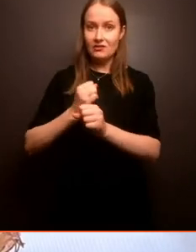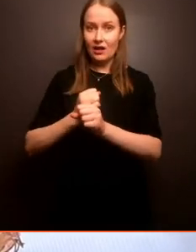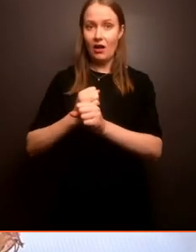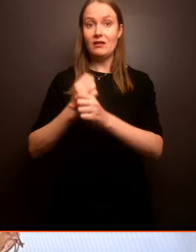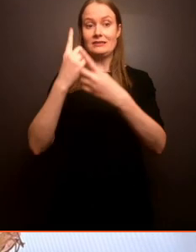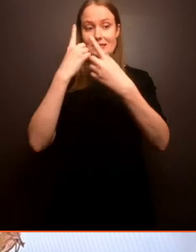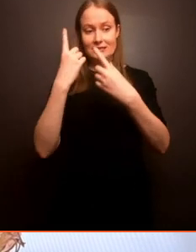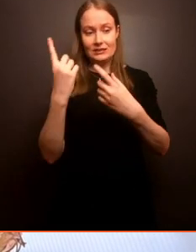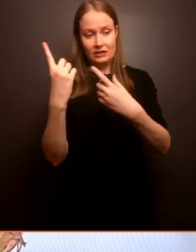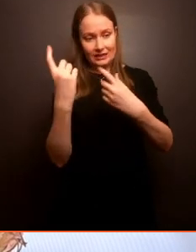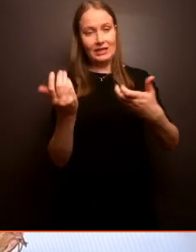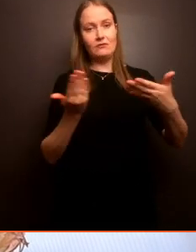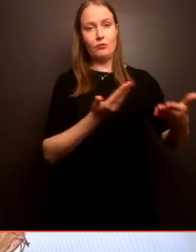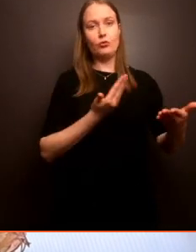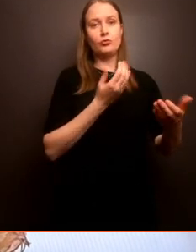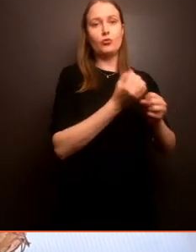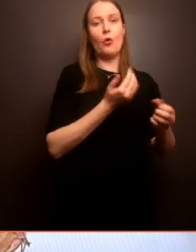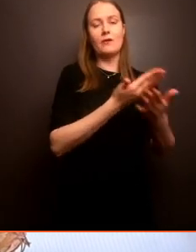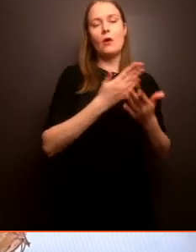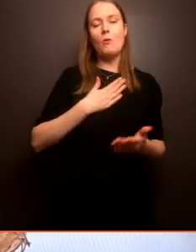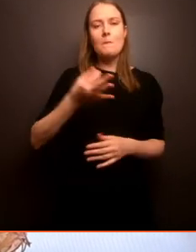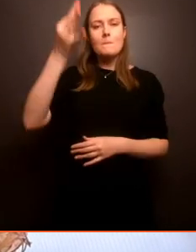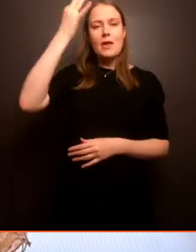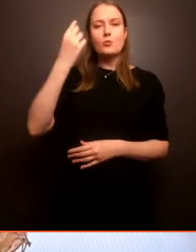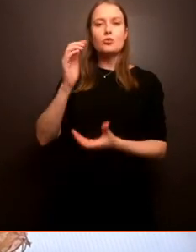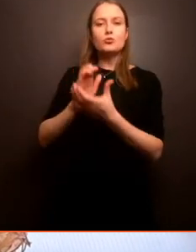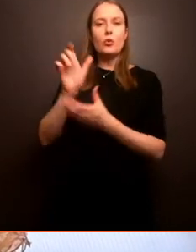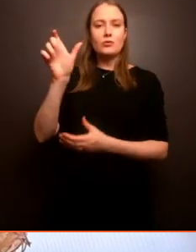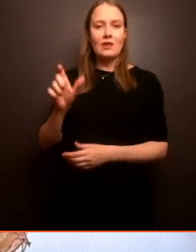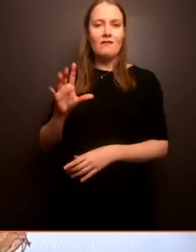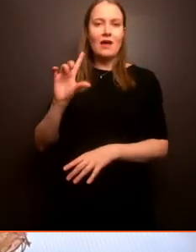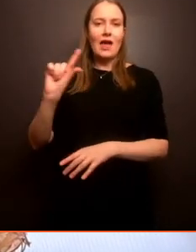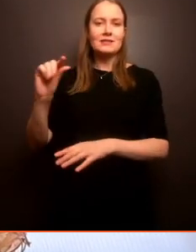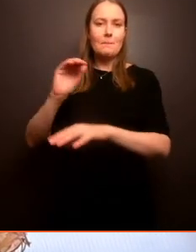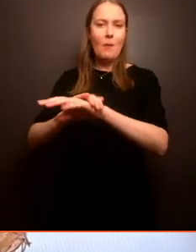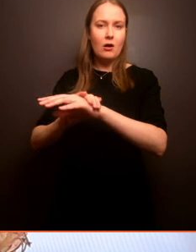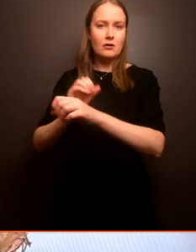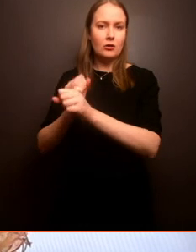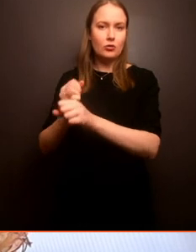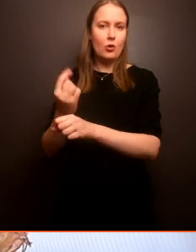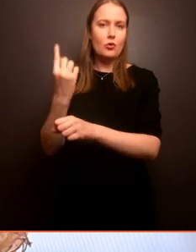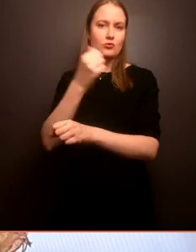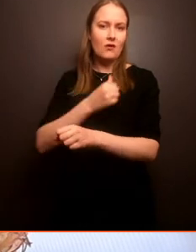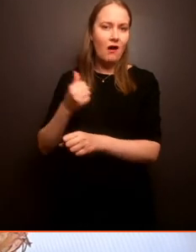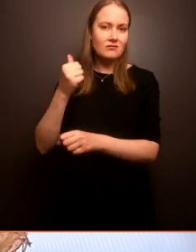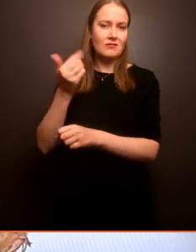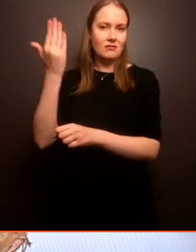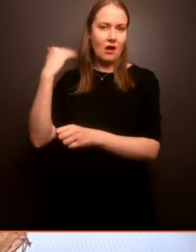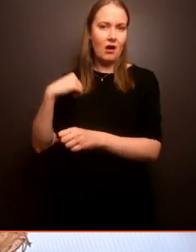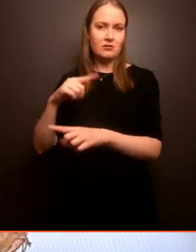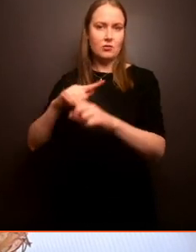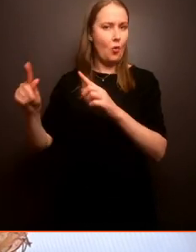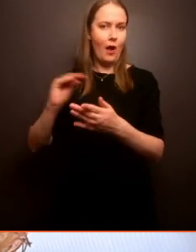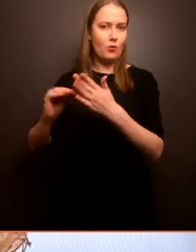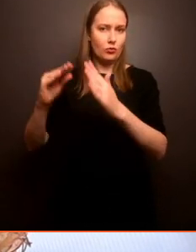ühte tuttavat, kes läks ühte panka tööle enam vähem peaaegu aasta tagasi, jäi kohe kodukontorisse